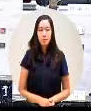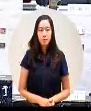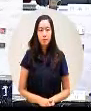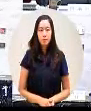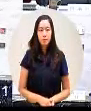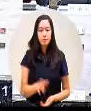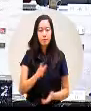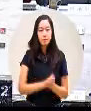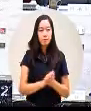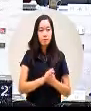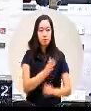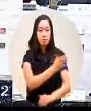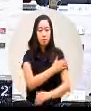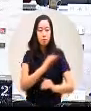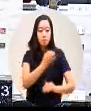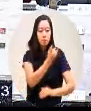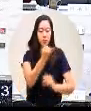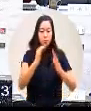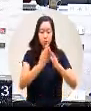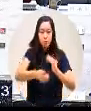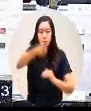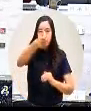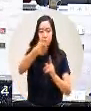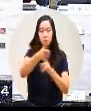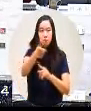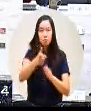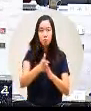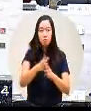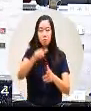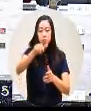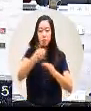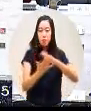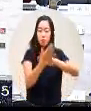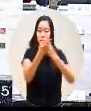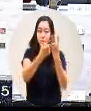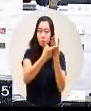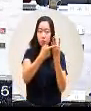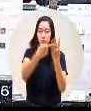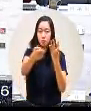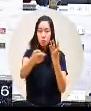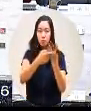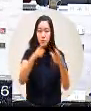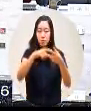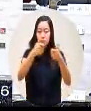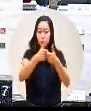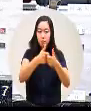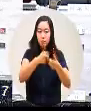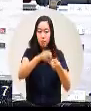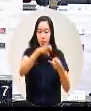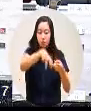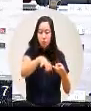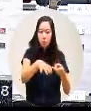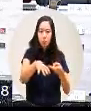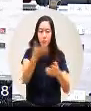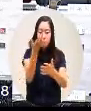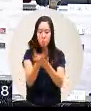哎、啊，市长，教师产业工会的会议你认识到学校内面敢有